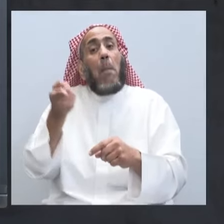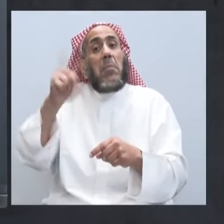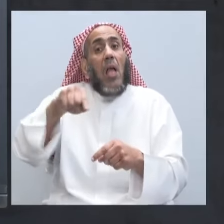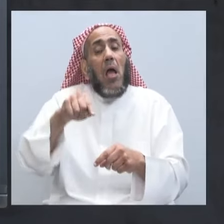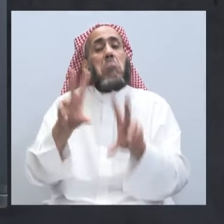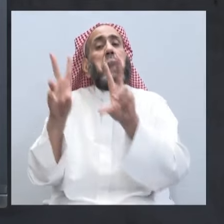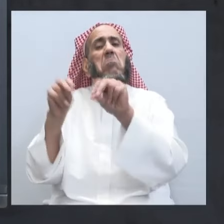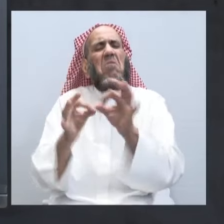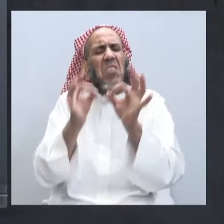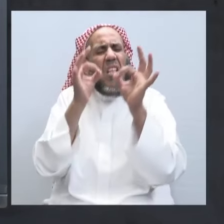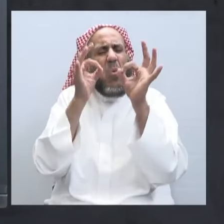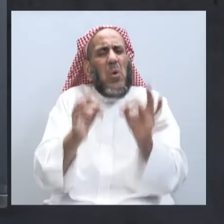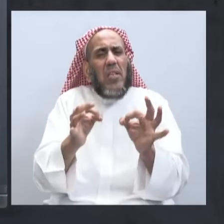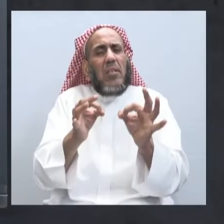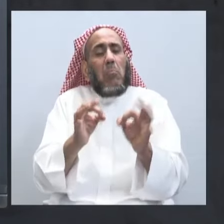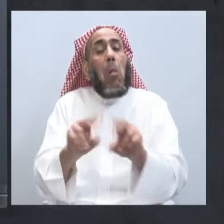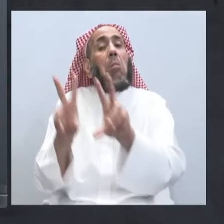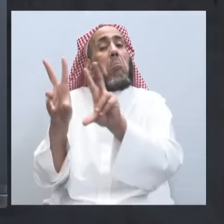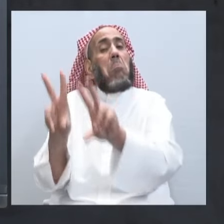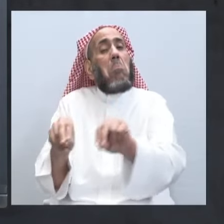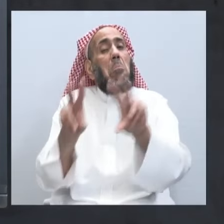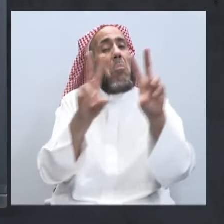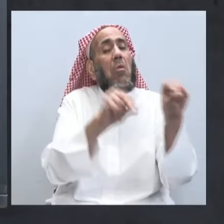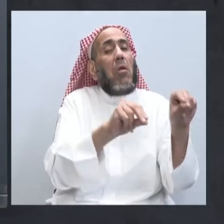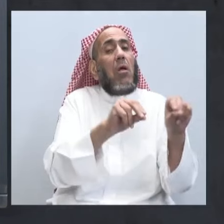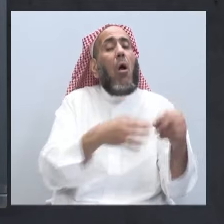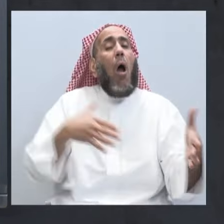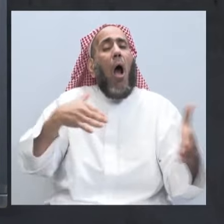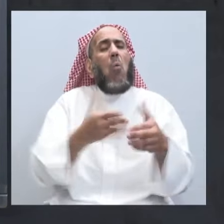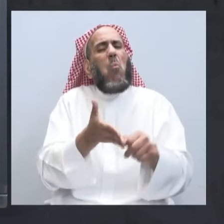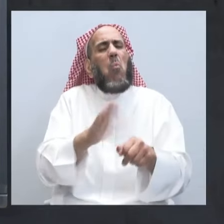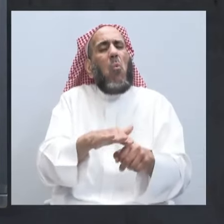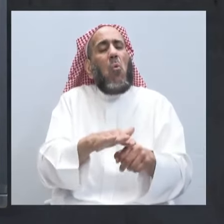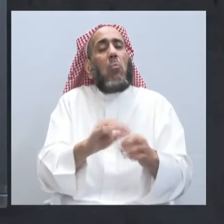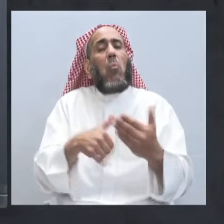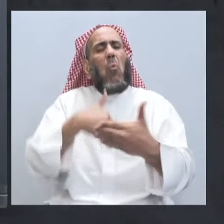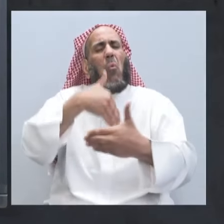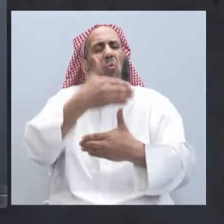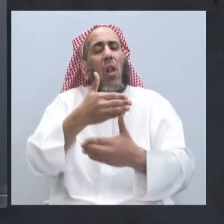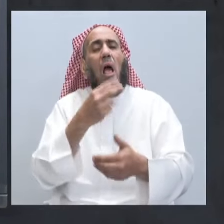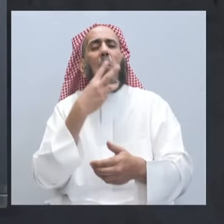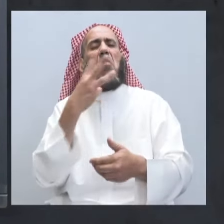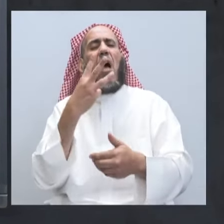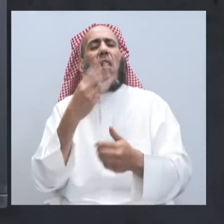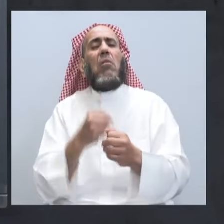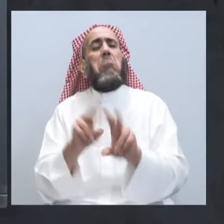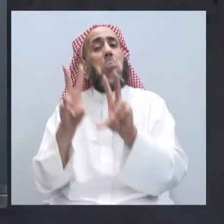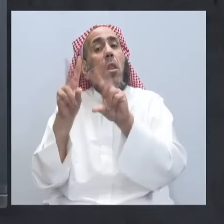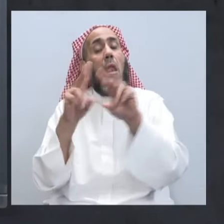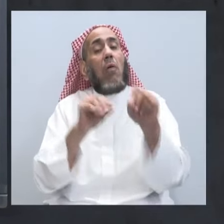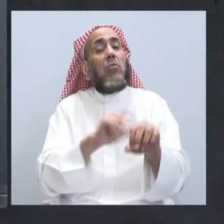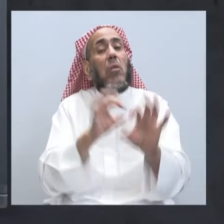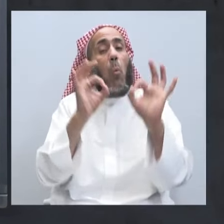في نفس اليوم حصل له حادث ثم في العام الثالث في نفس